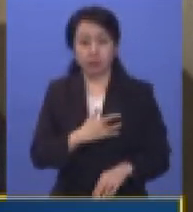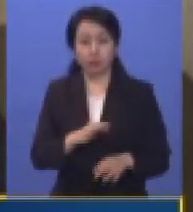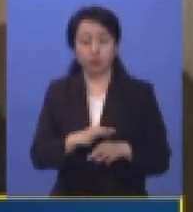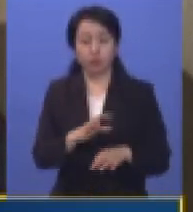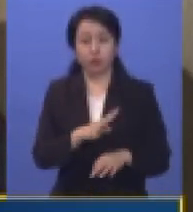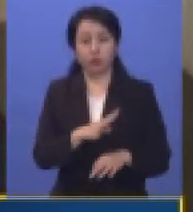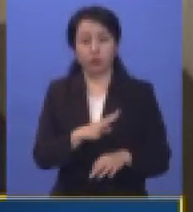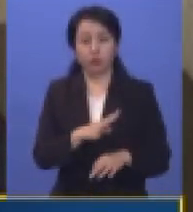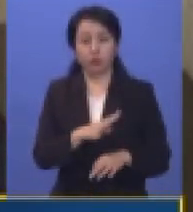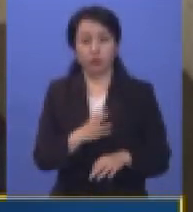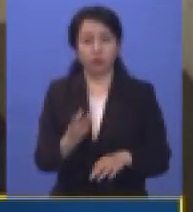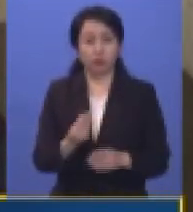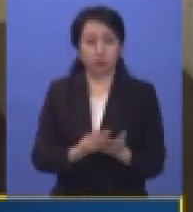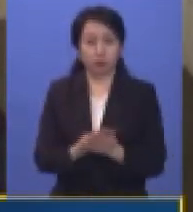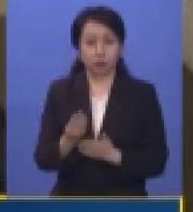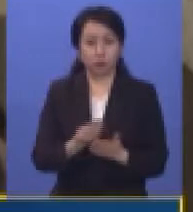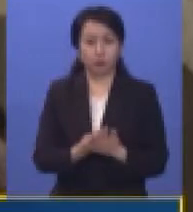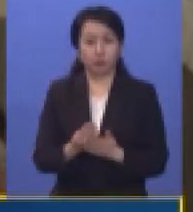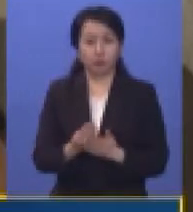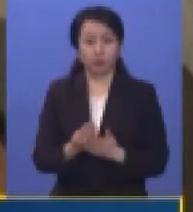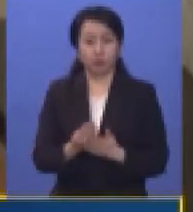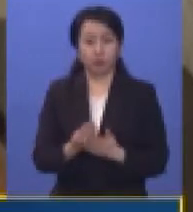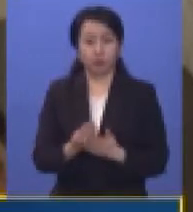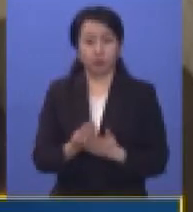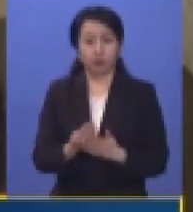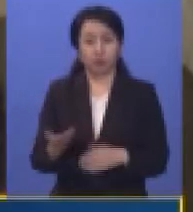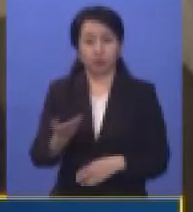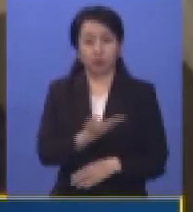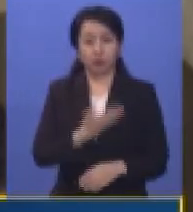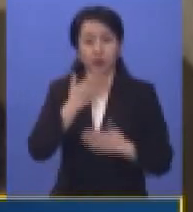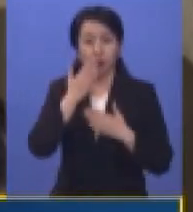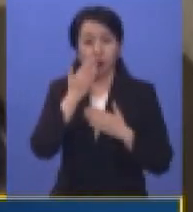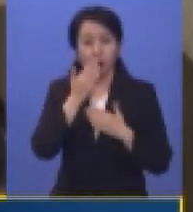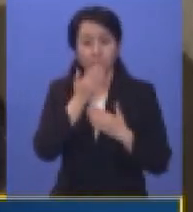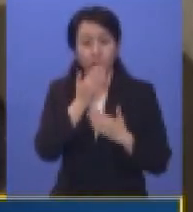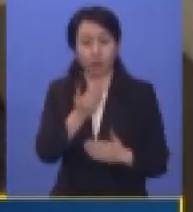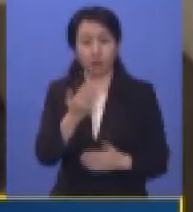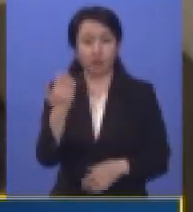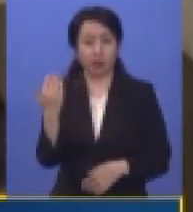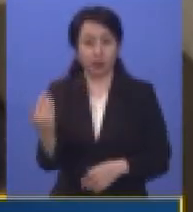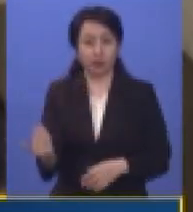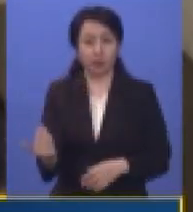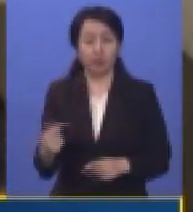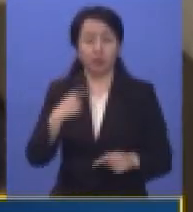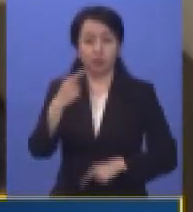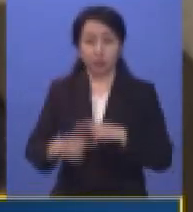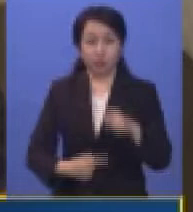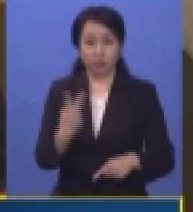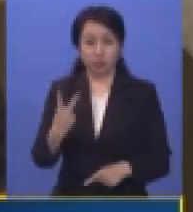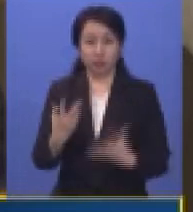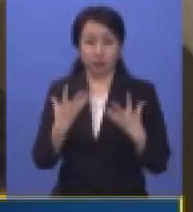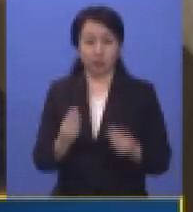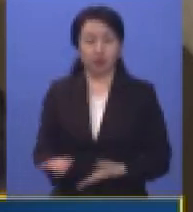многодетные. 9 детей у нас. И вот... Мы обратились, и они уже через пару дней, они